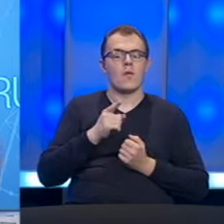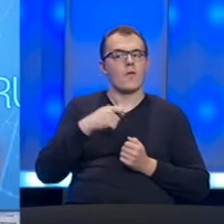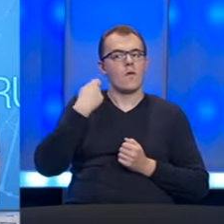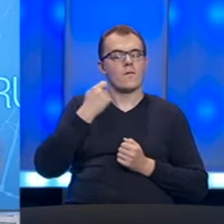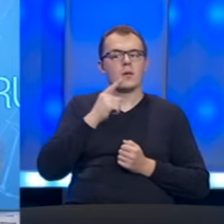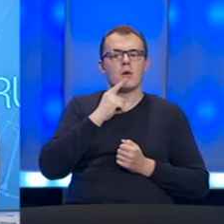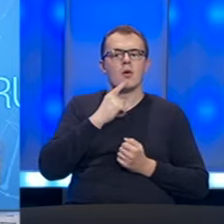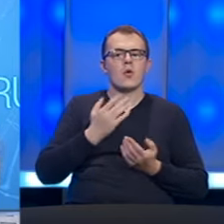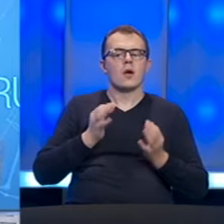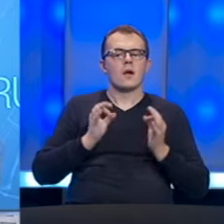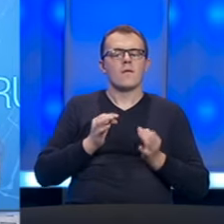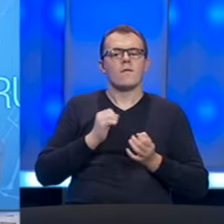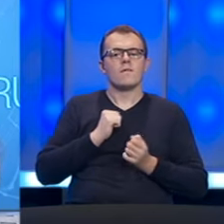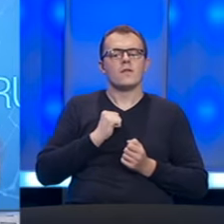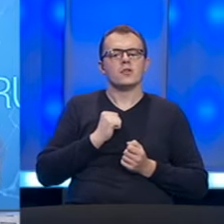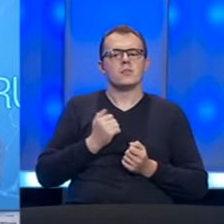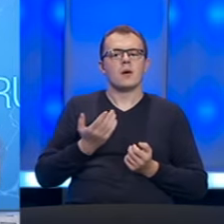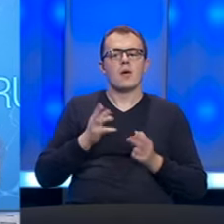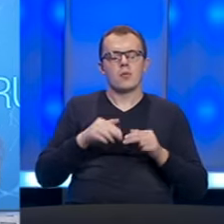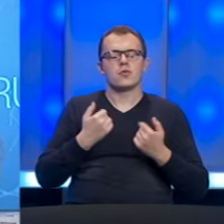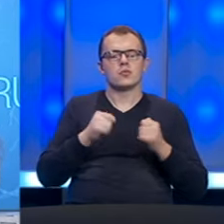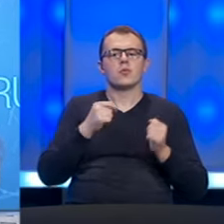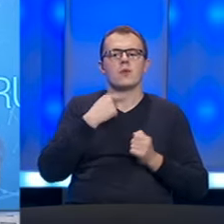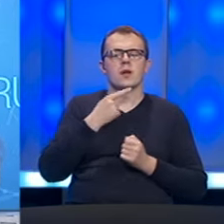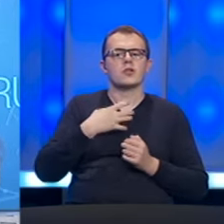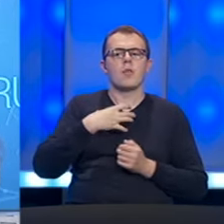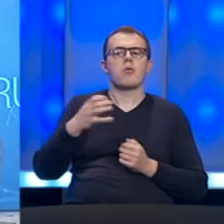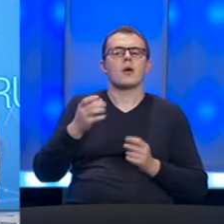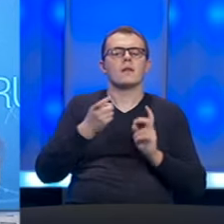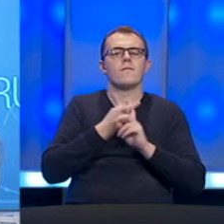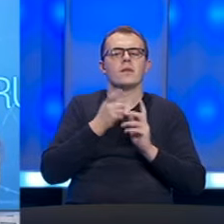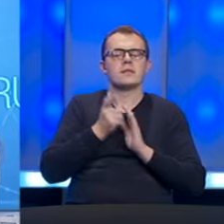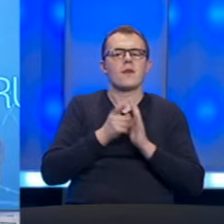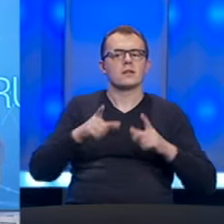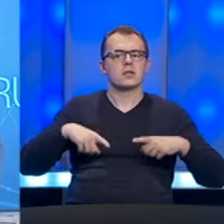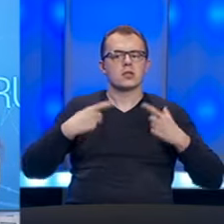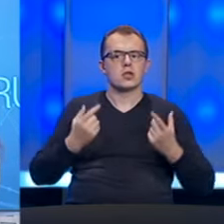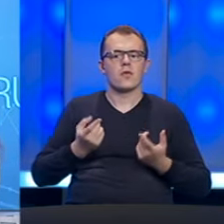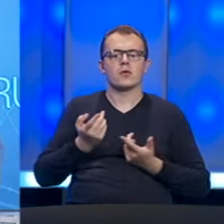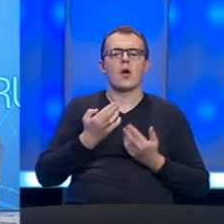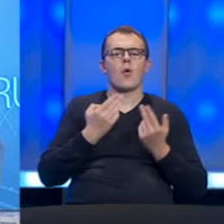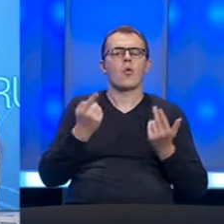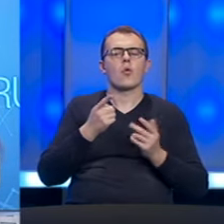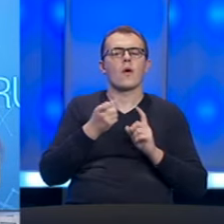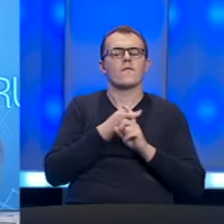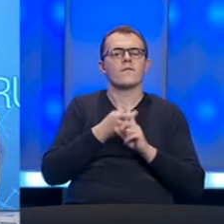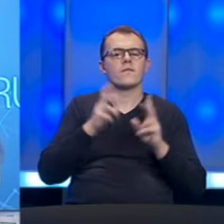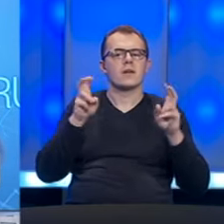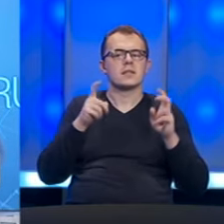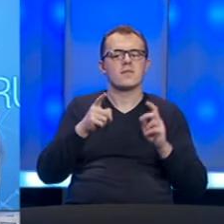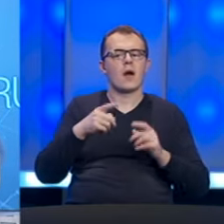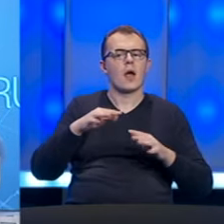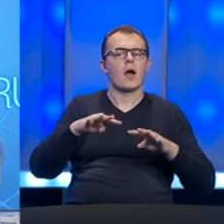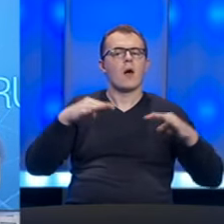film koji već ima, možemo slobodno reći, bogat festivalski život. Na koliko ga je festivala publika